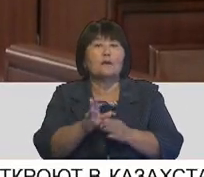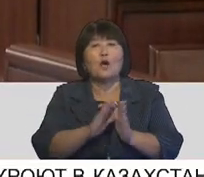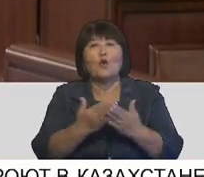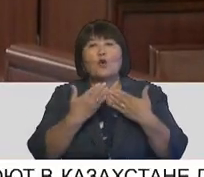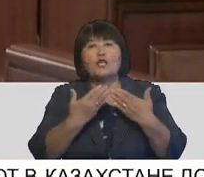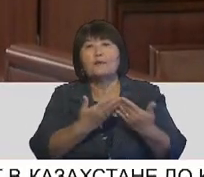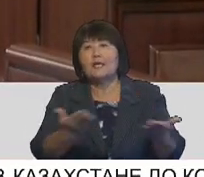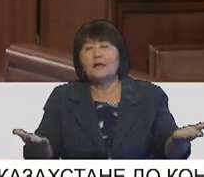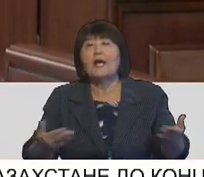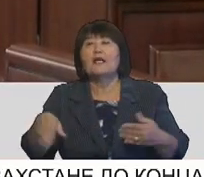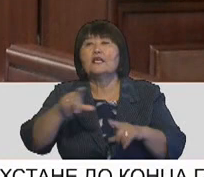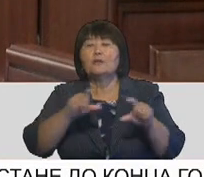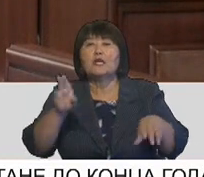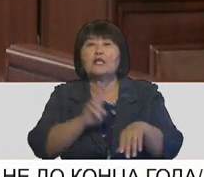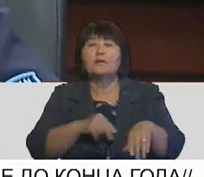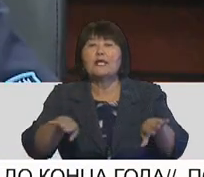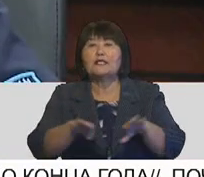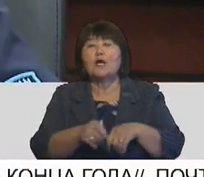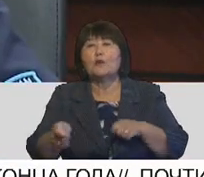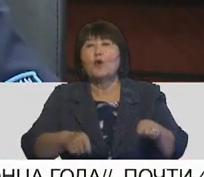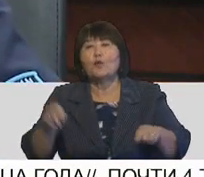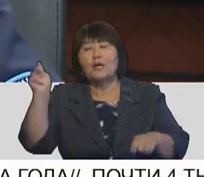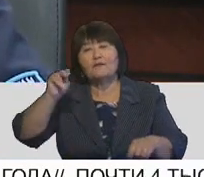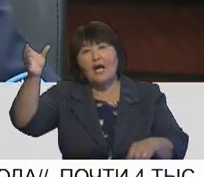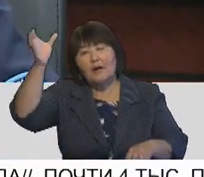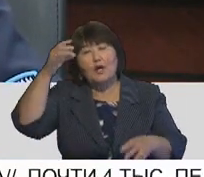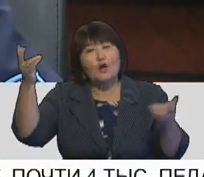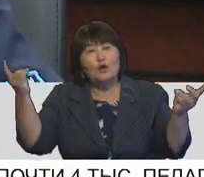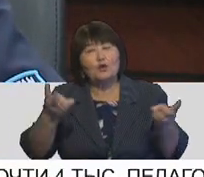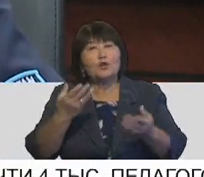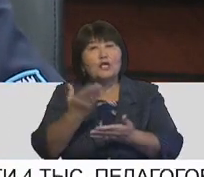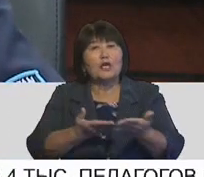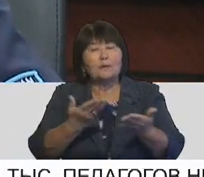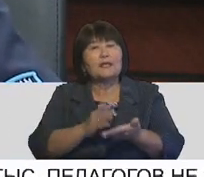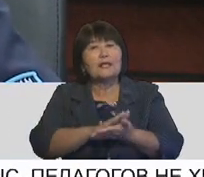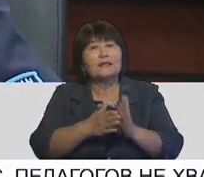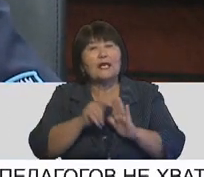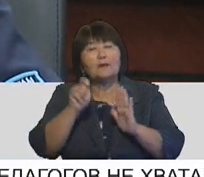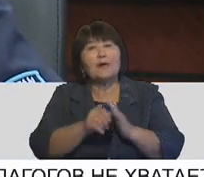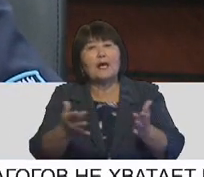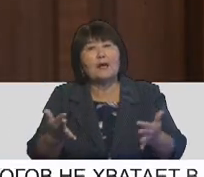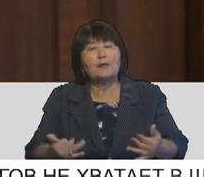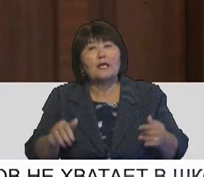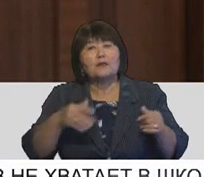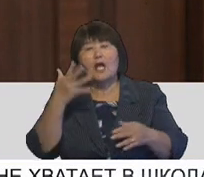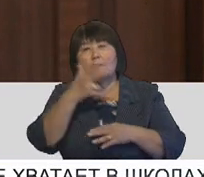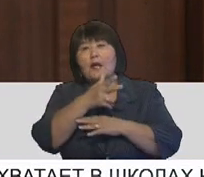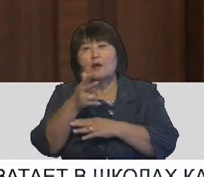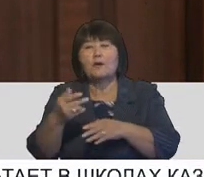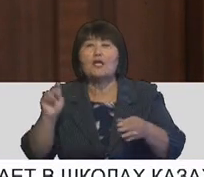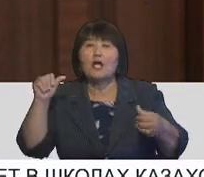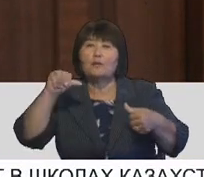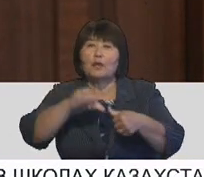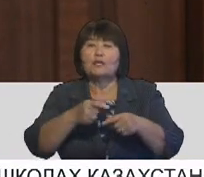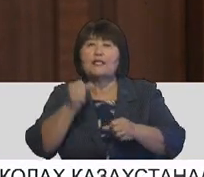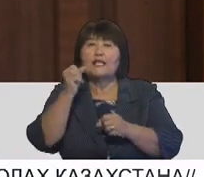учебниками. Департаменту полиции совместно с управлением образования нужно проинспектировать состояние и потребность камер видеонаблюдения, подключение их